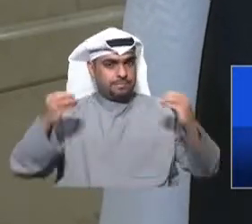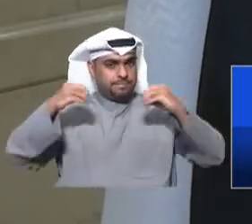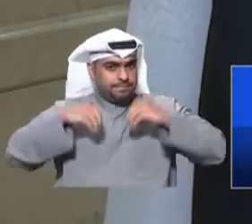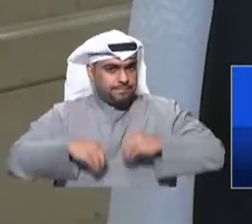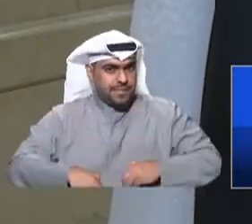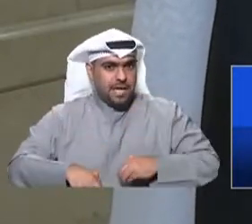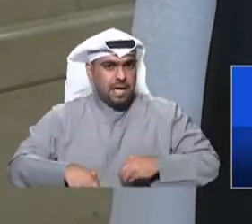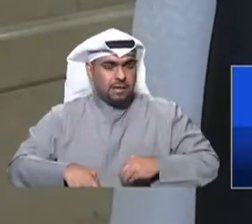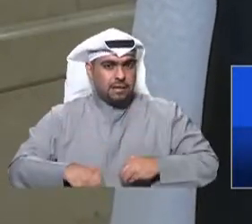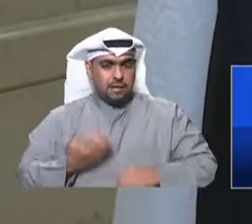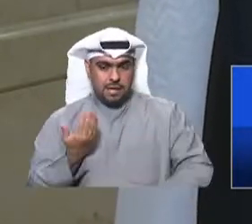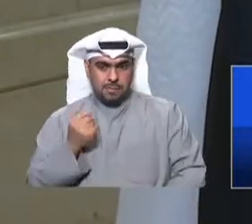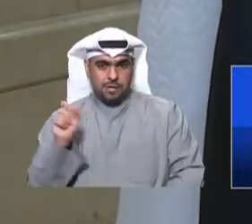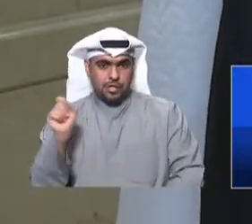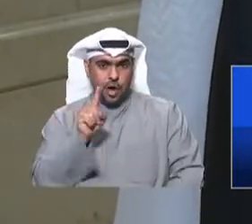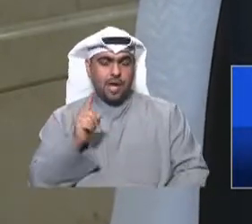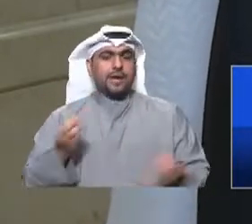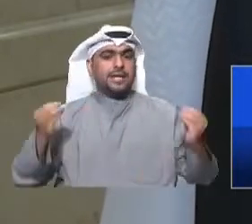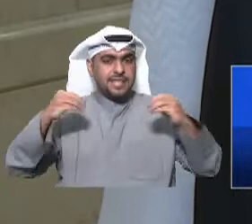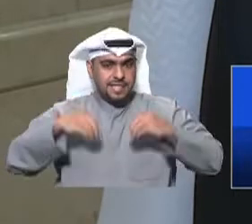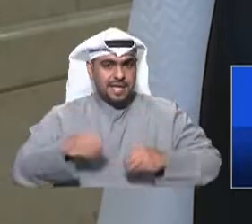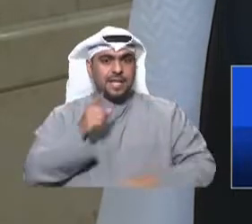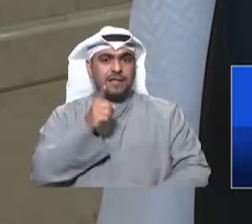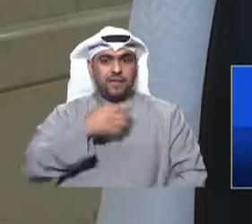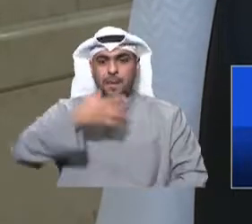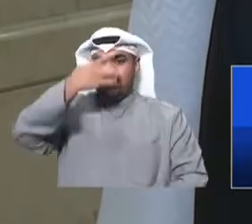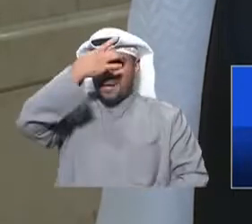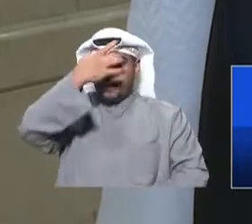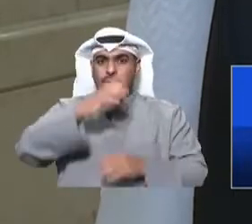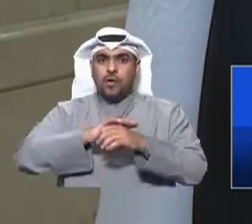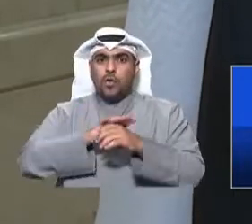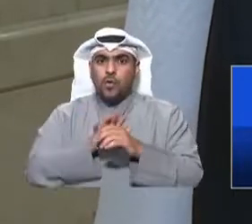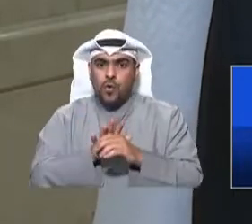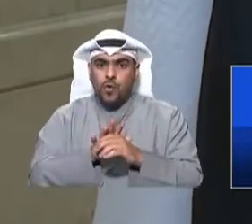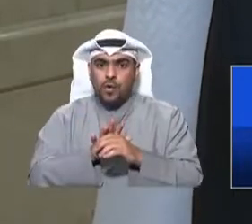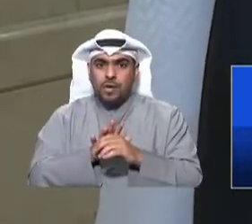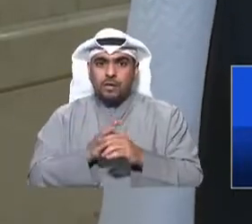بأعداد المصابين بكورونا، وهذا يعني أن هناك